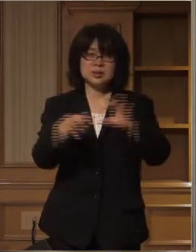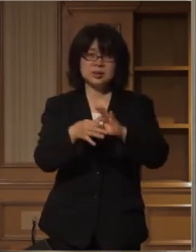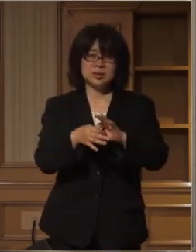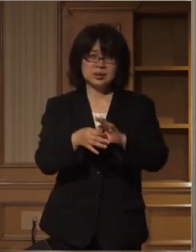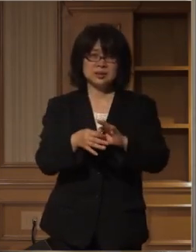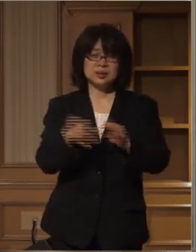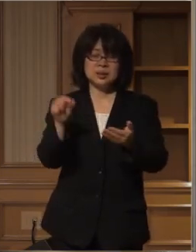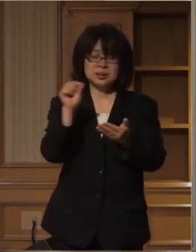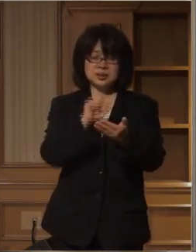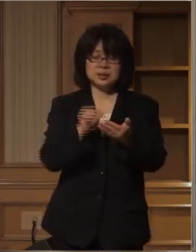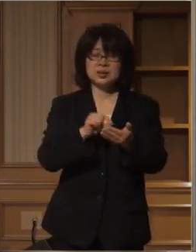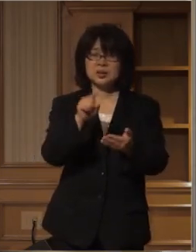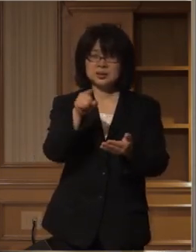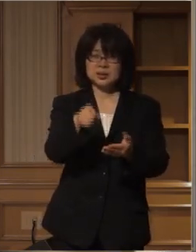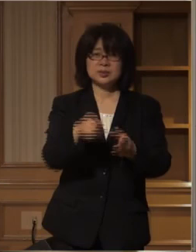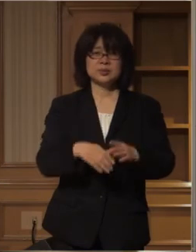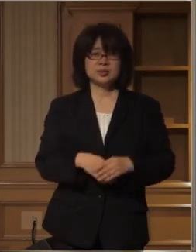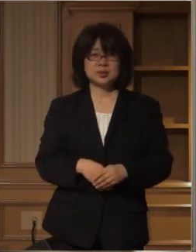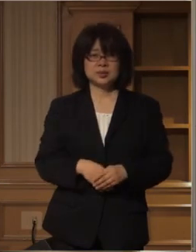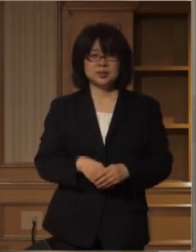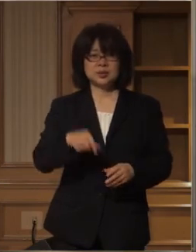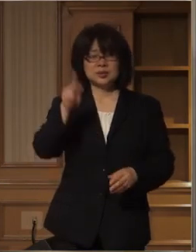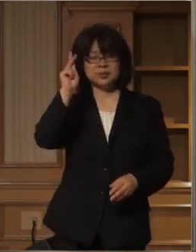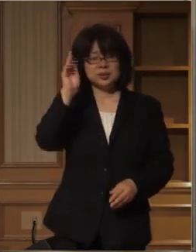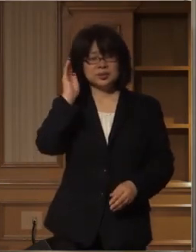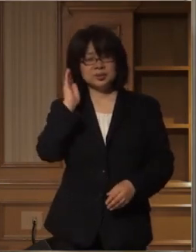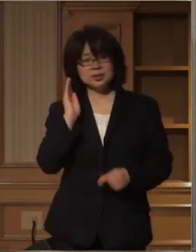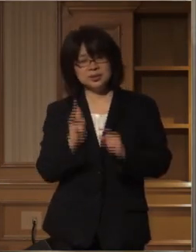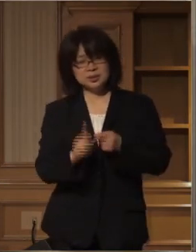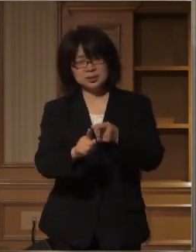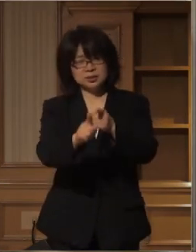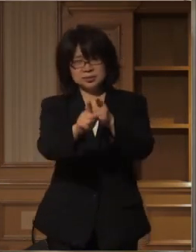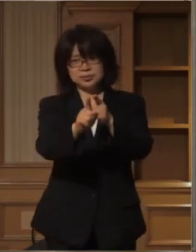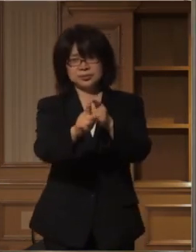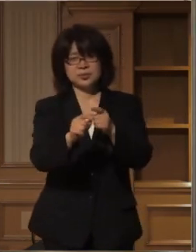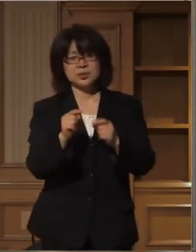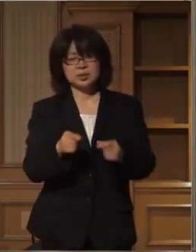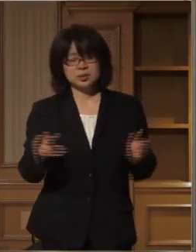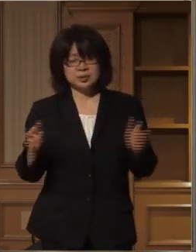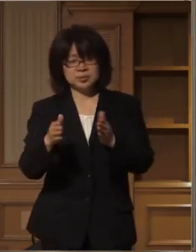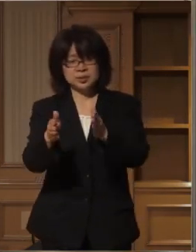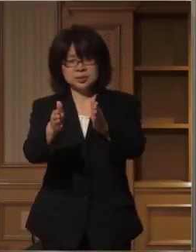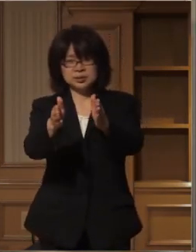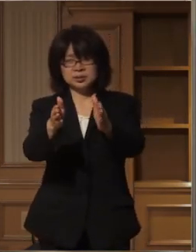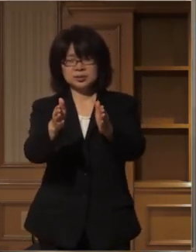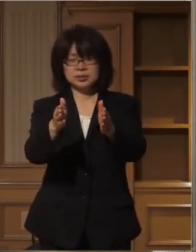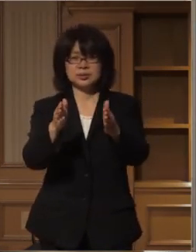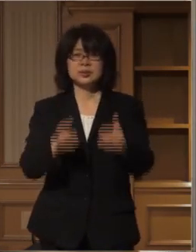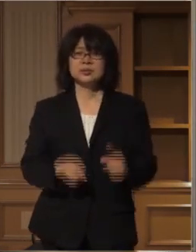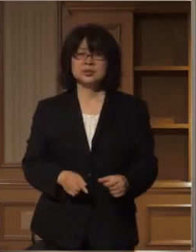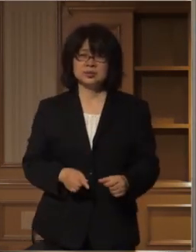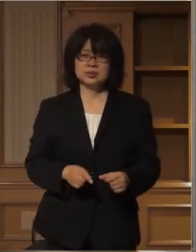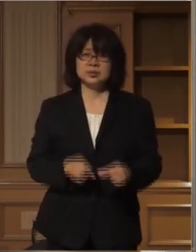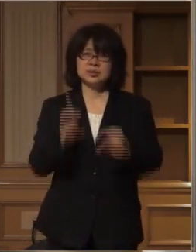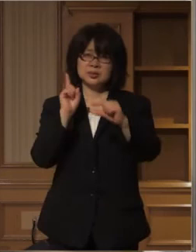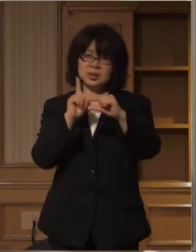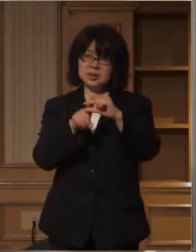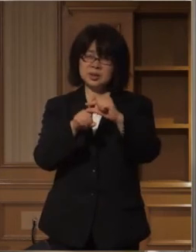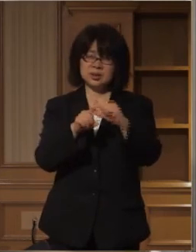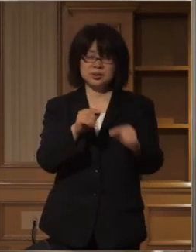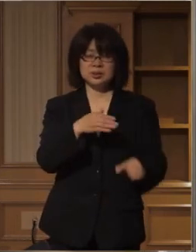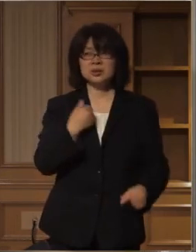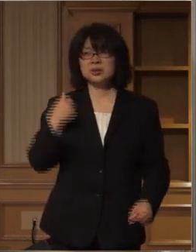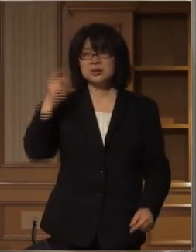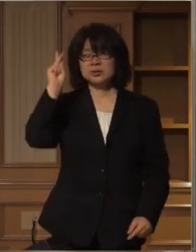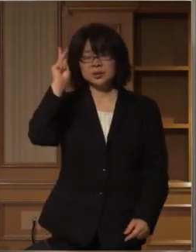ね。ですので、あの聞き従うということですね。その道の中で実は私たちは神様の素